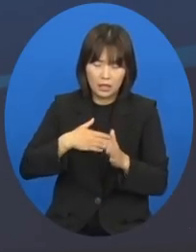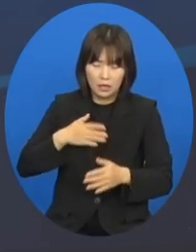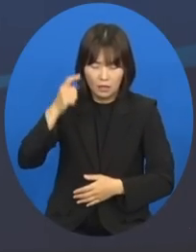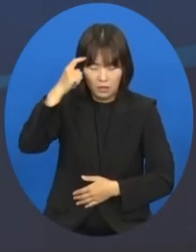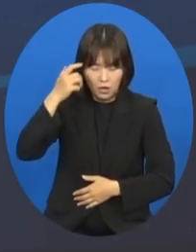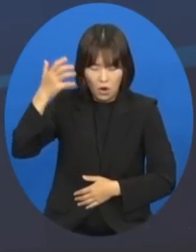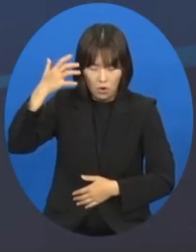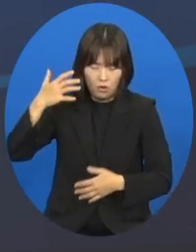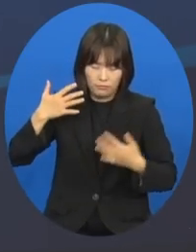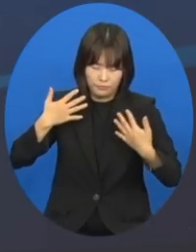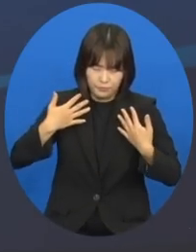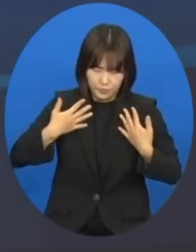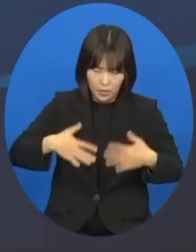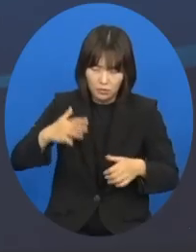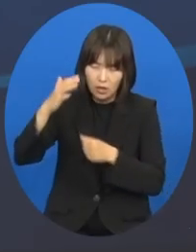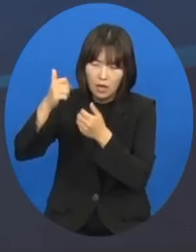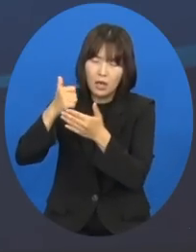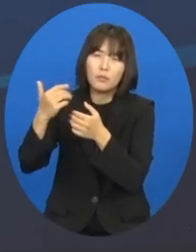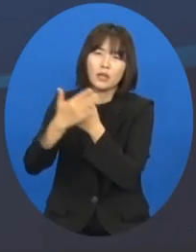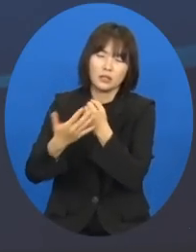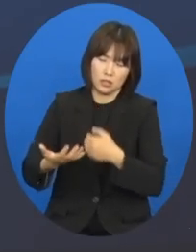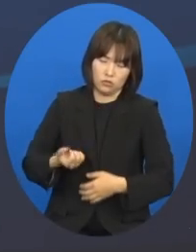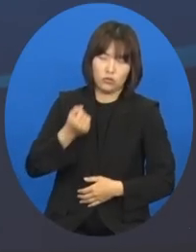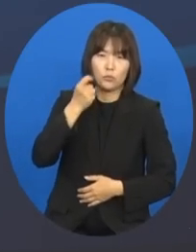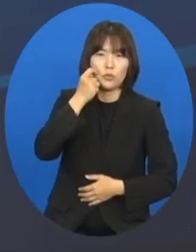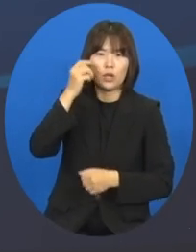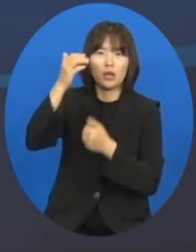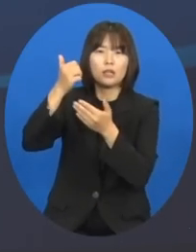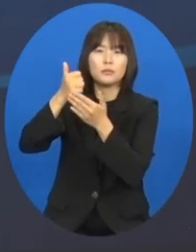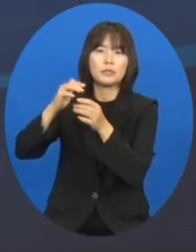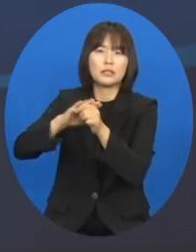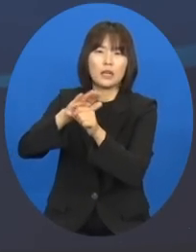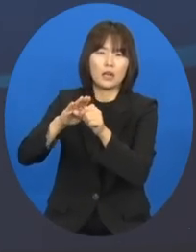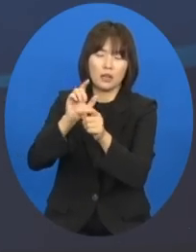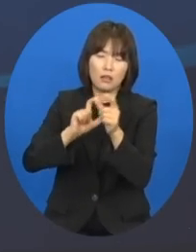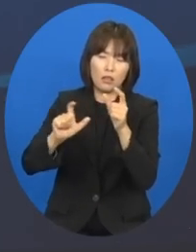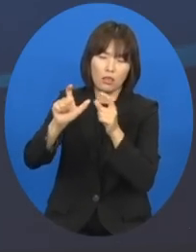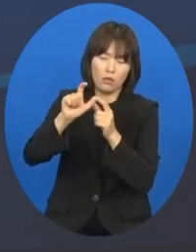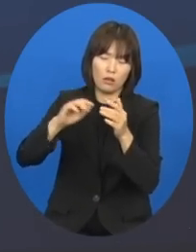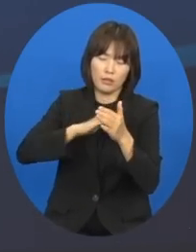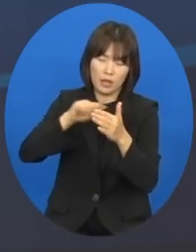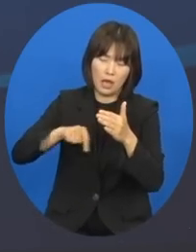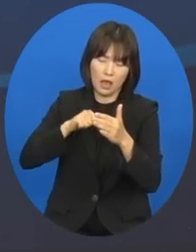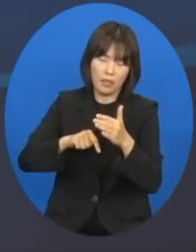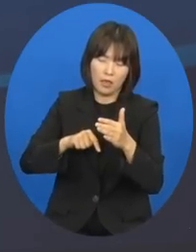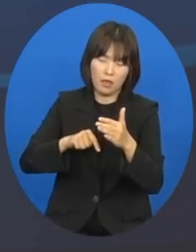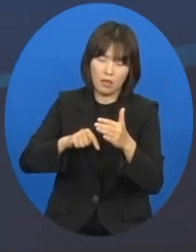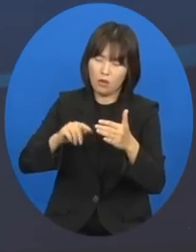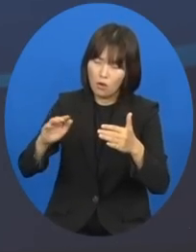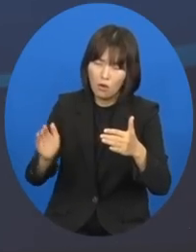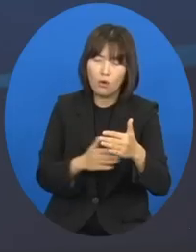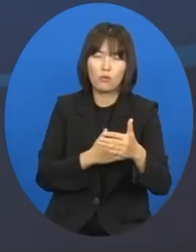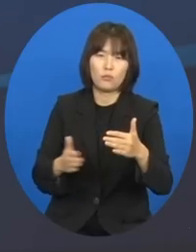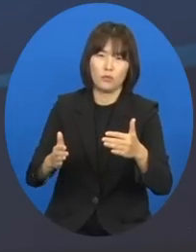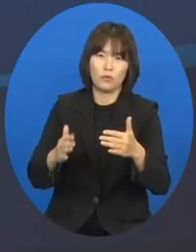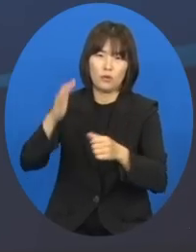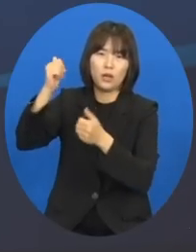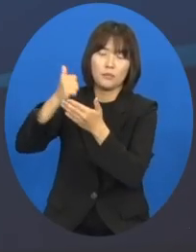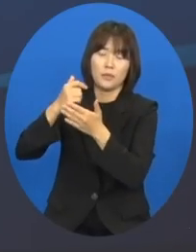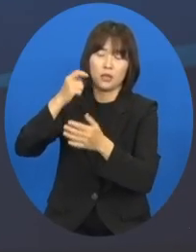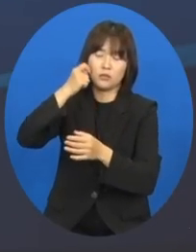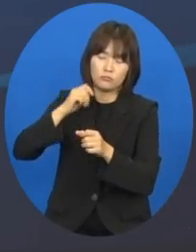하나님의 은혜를 누리지 못하고 하나님의 사랑이 더 이상 내 안에서 나오지를 않고 있습니다 하나님 나를 긍휼히 여겨